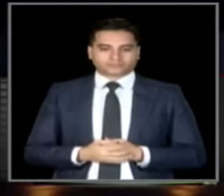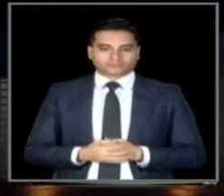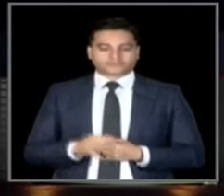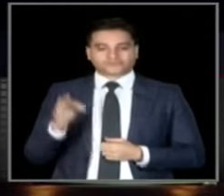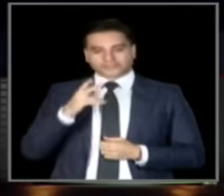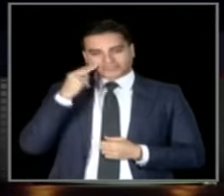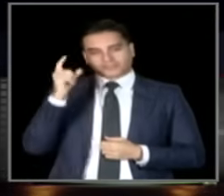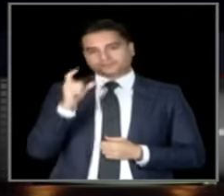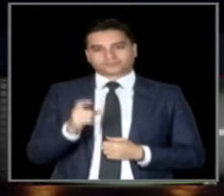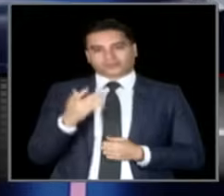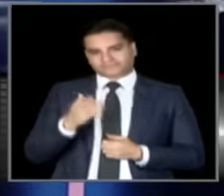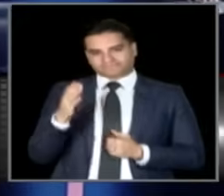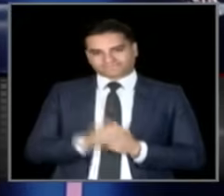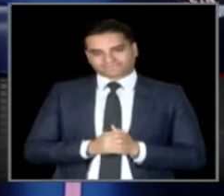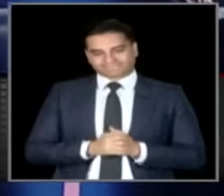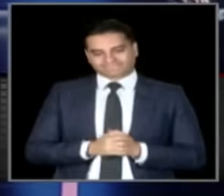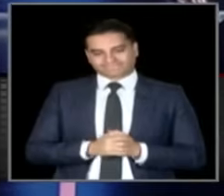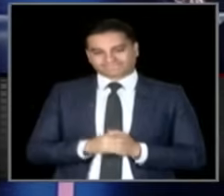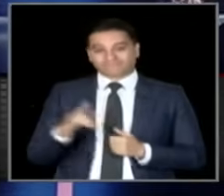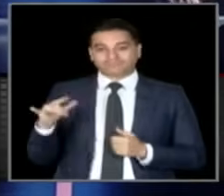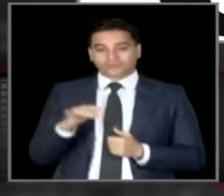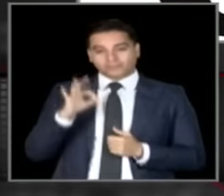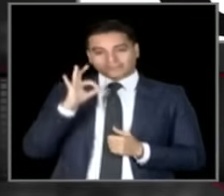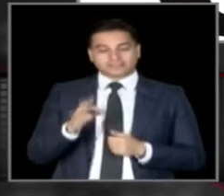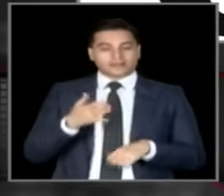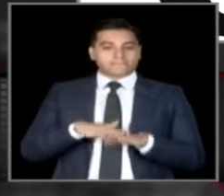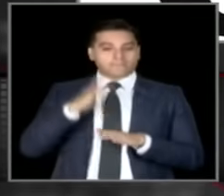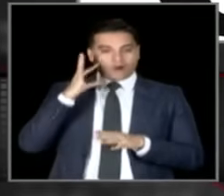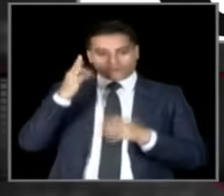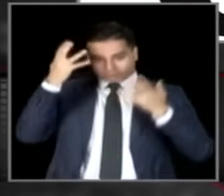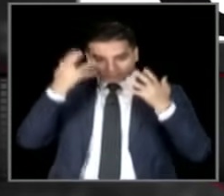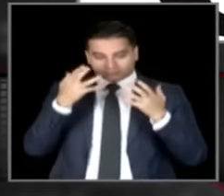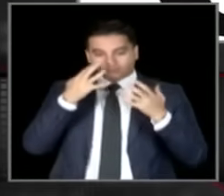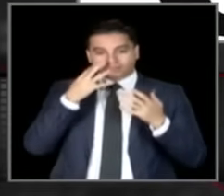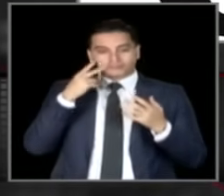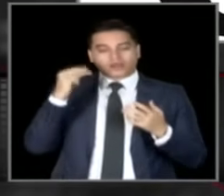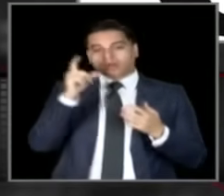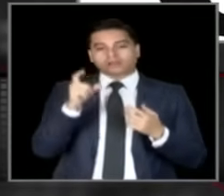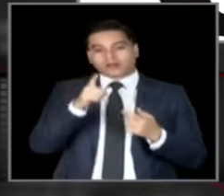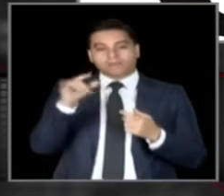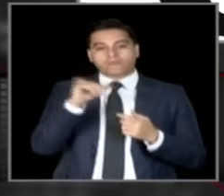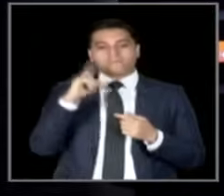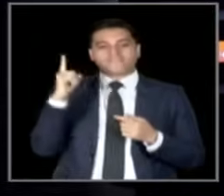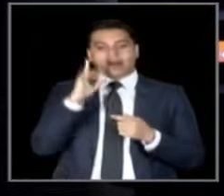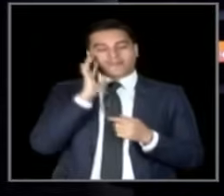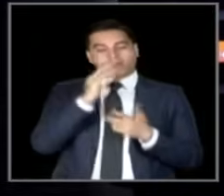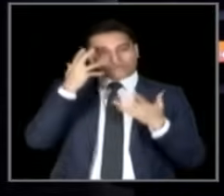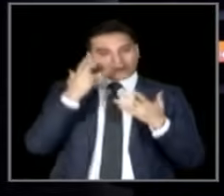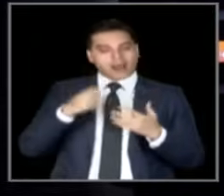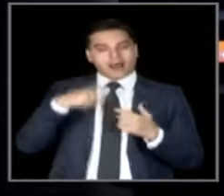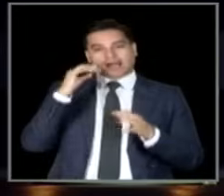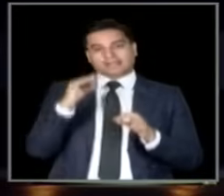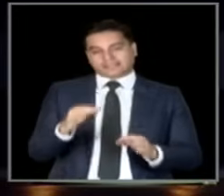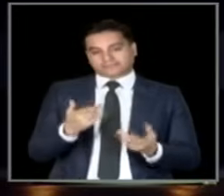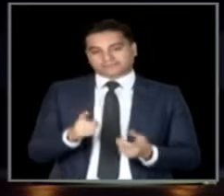في إيطاليا من أهم ماركات الخوذات في العالم. سؤال